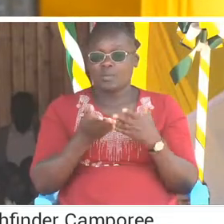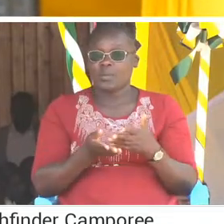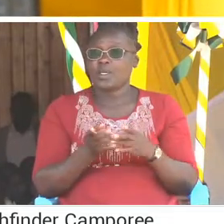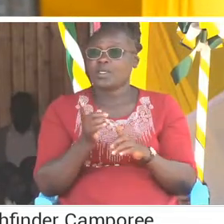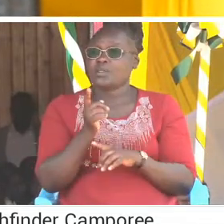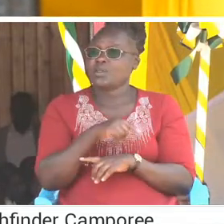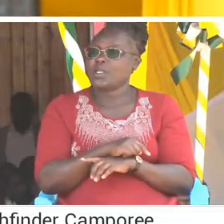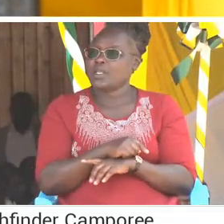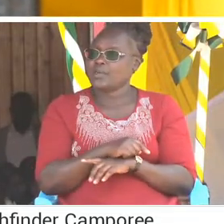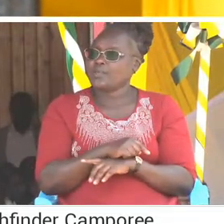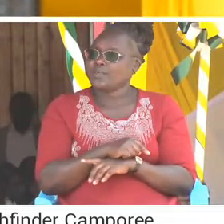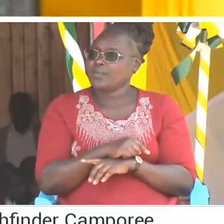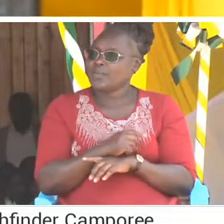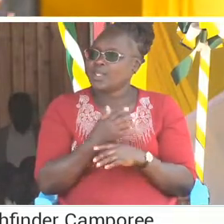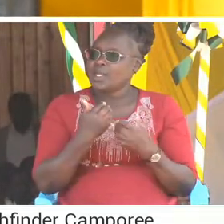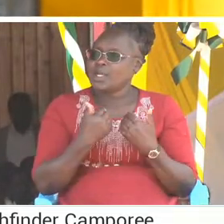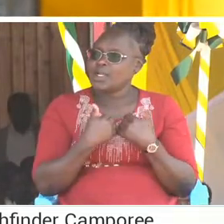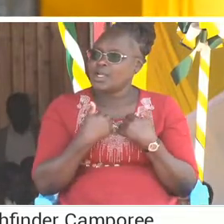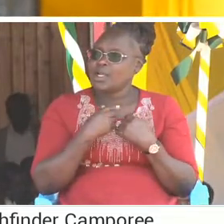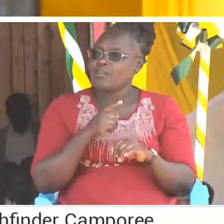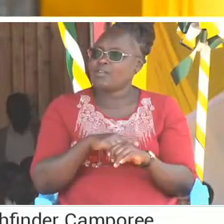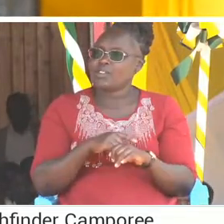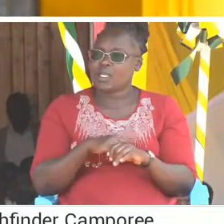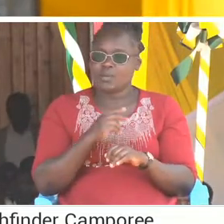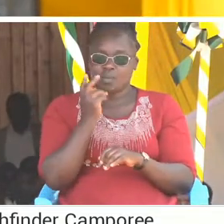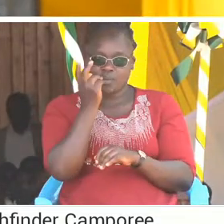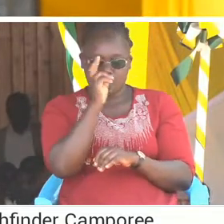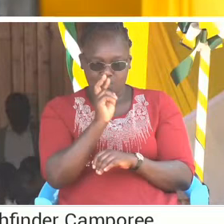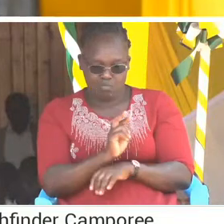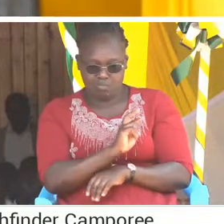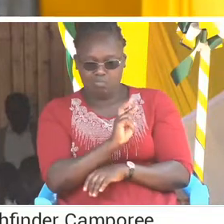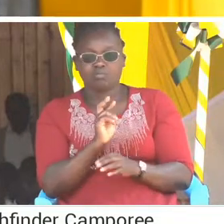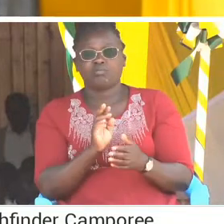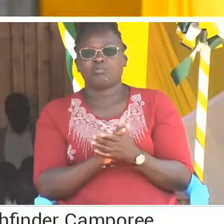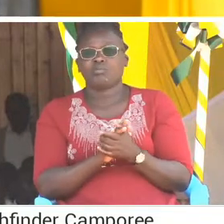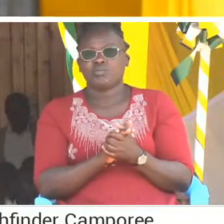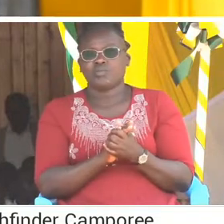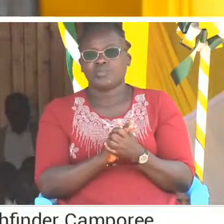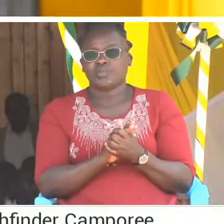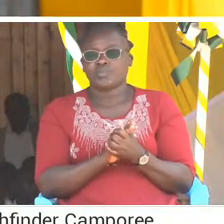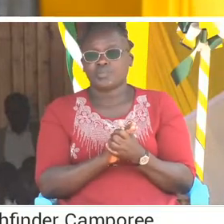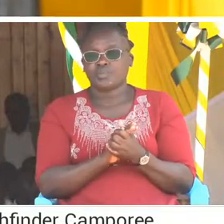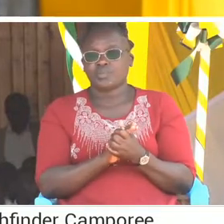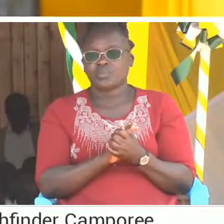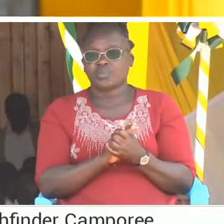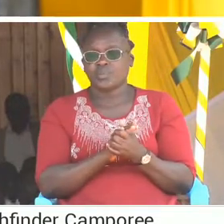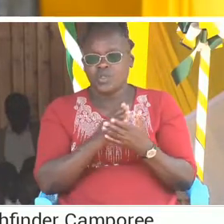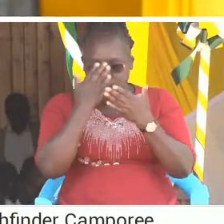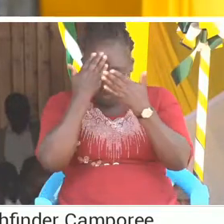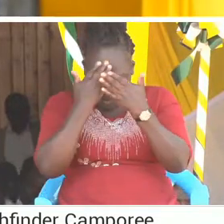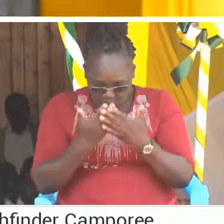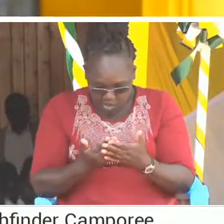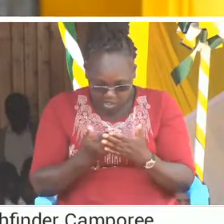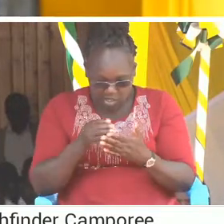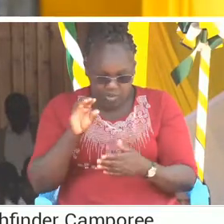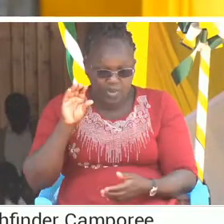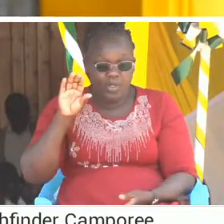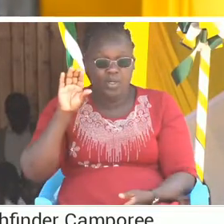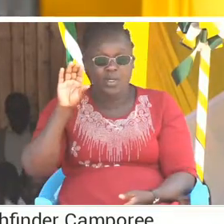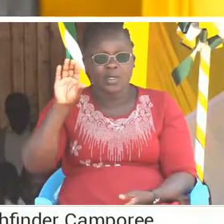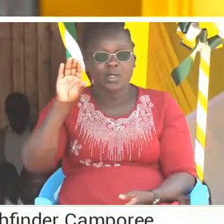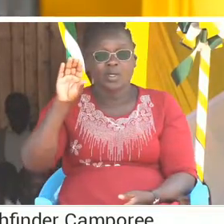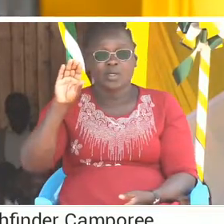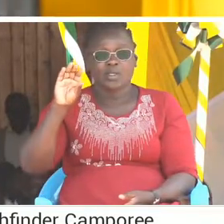na ameweza kupata nafasi ya kukakua kwa ride ambaye ni women rep wetu Cindy Amuke, na our deputy